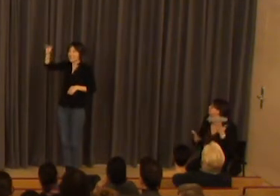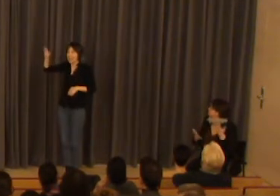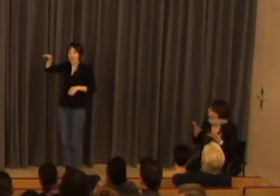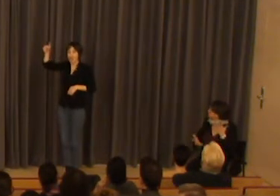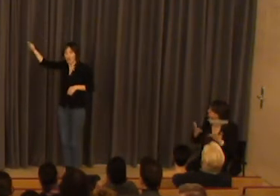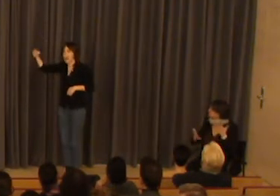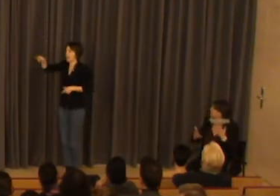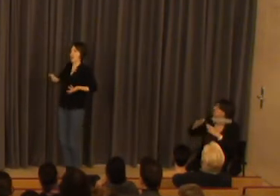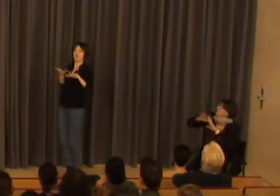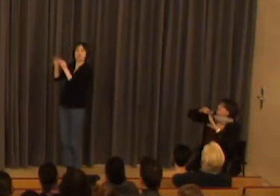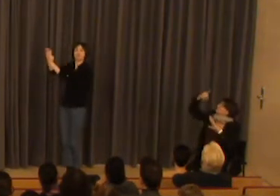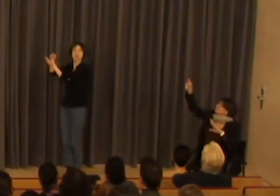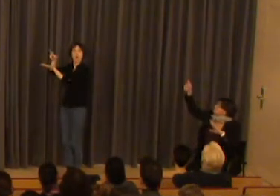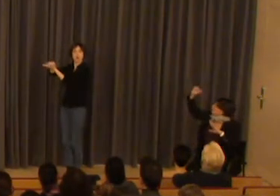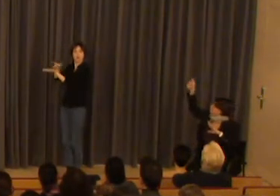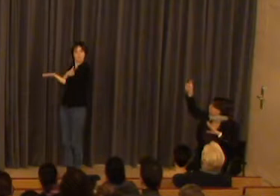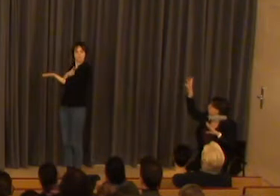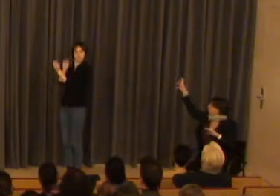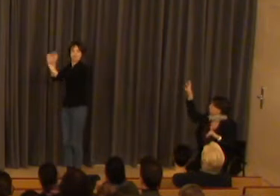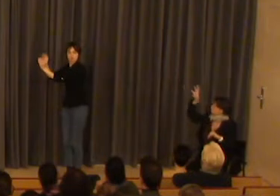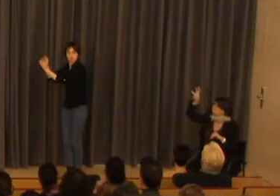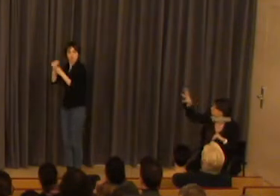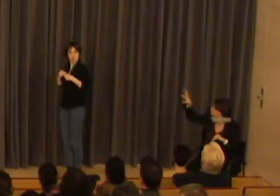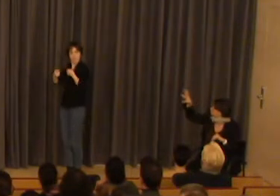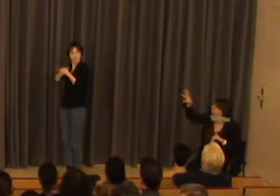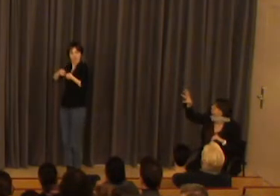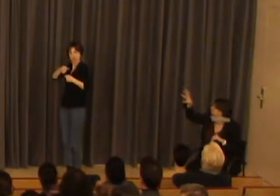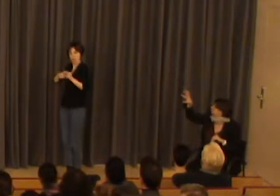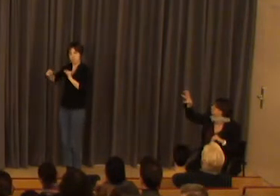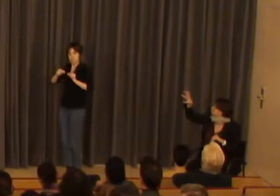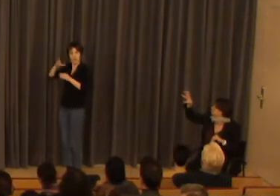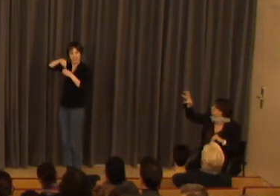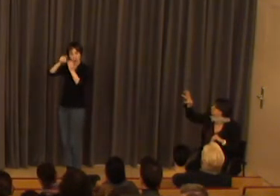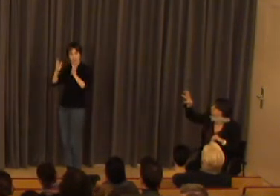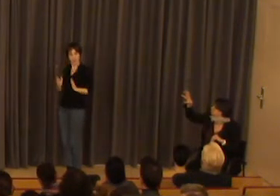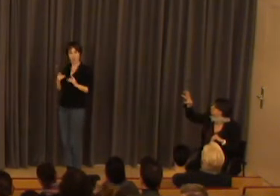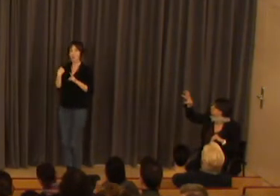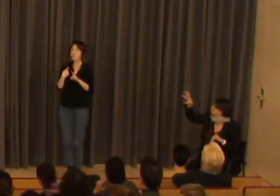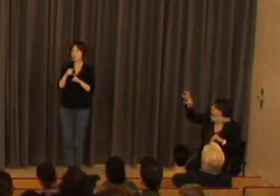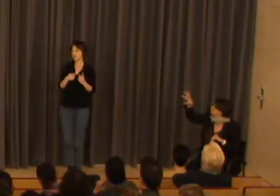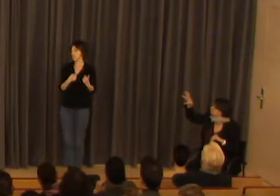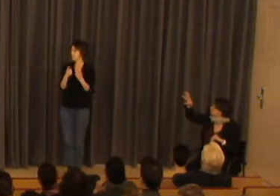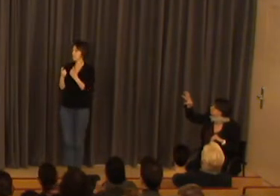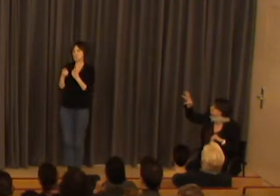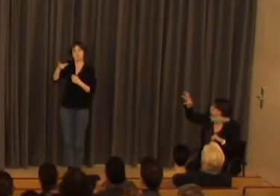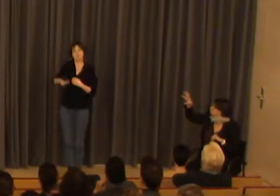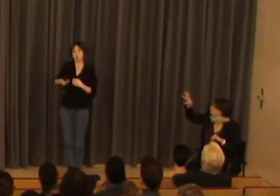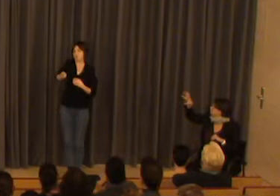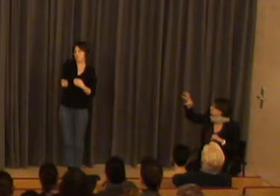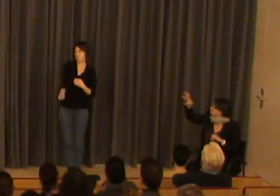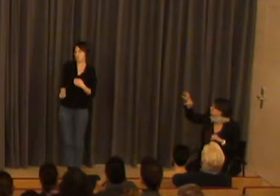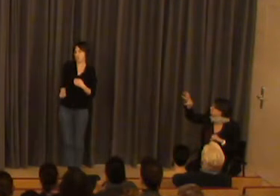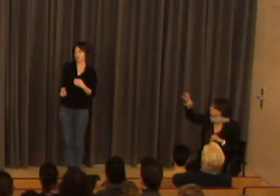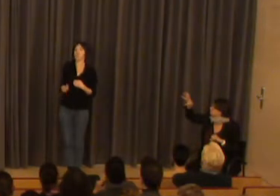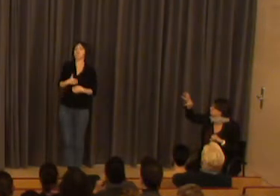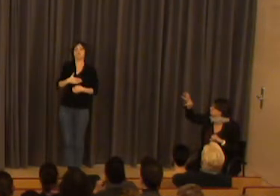cal, sobretot, tenir professors del sistema amb capacitat per ensenyar aquesta llengua i amb